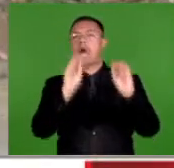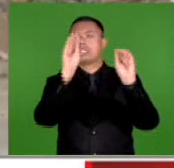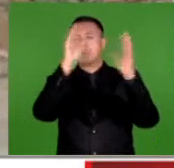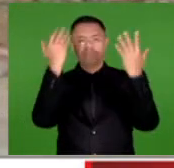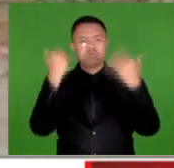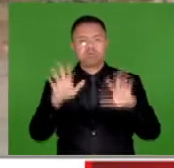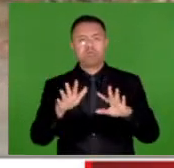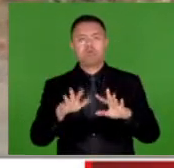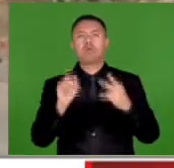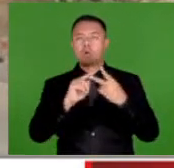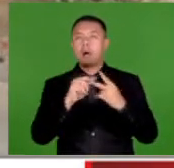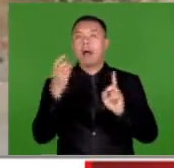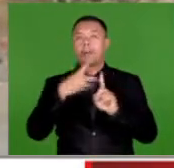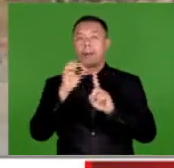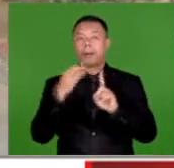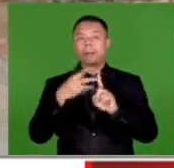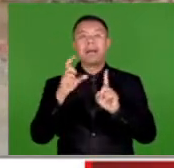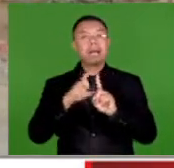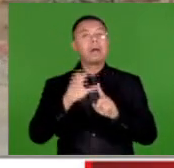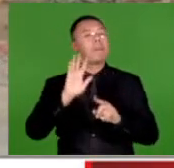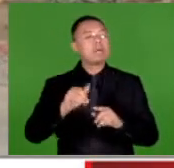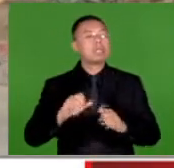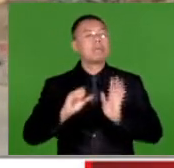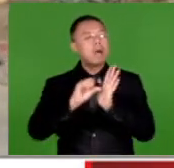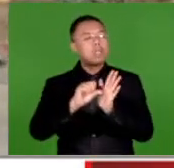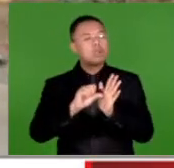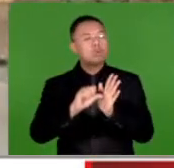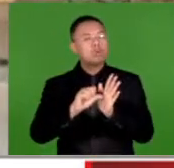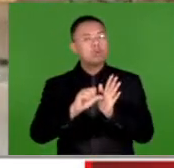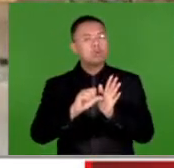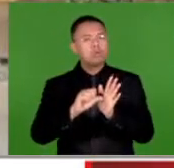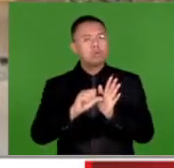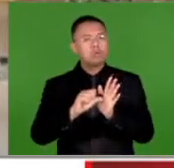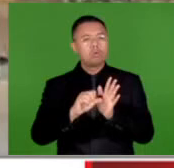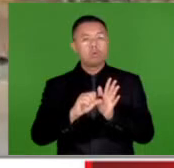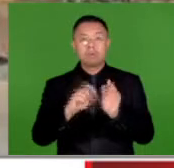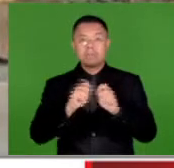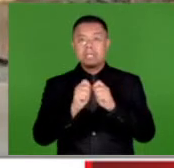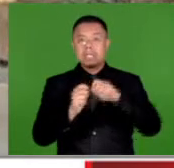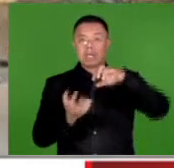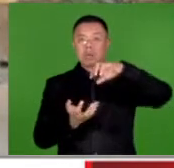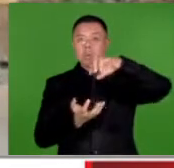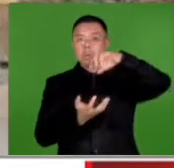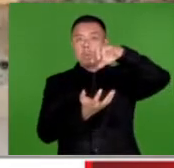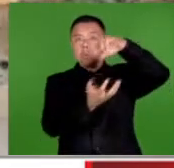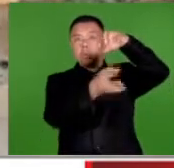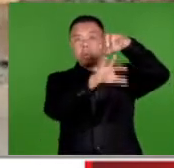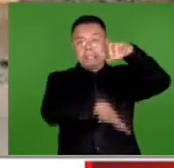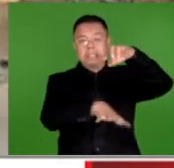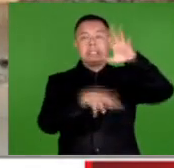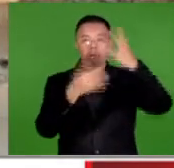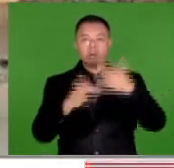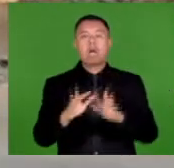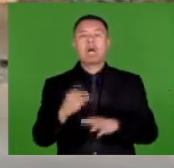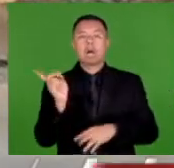penanganan dari BPBD ya, dengan cara bom air ya. Kemudian kita dari Polsek